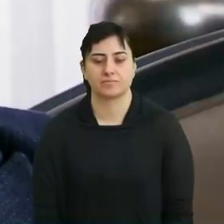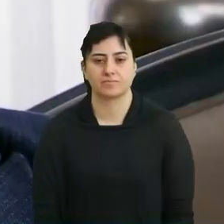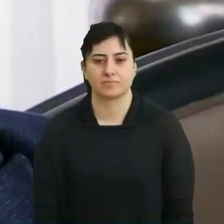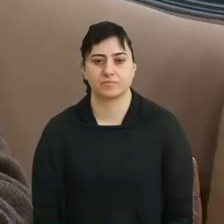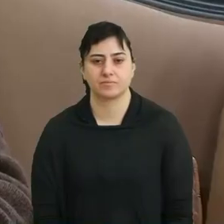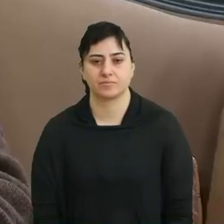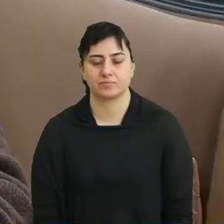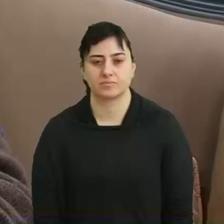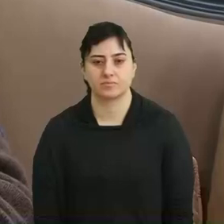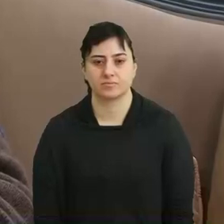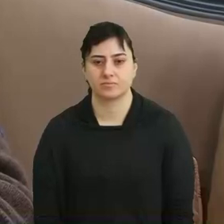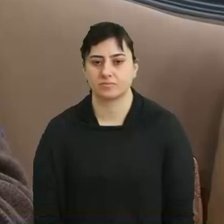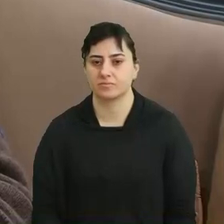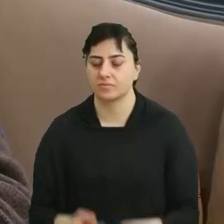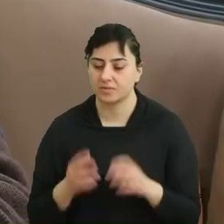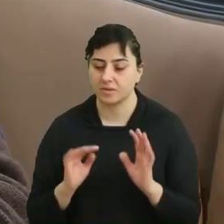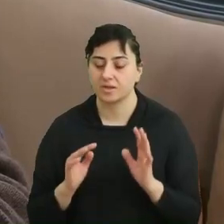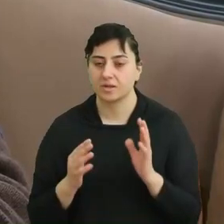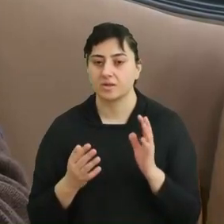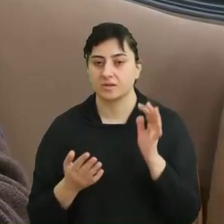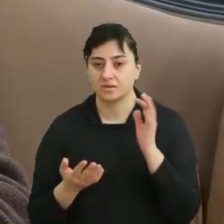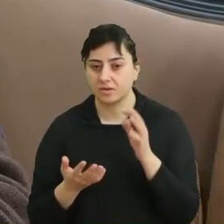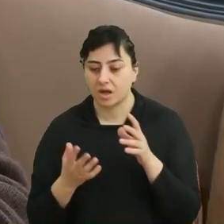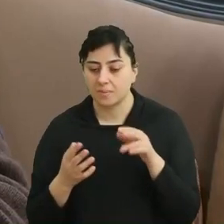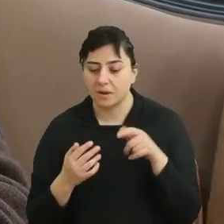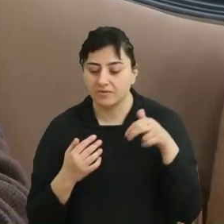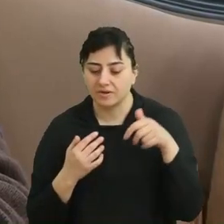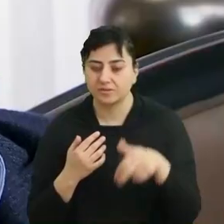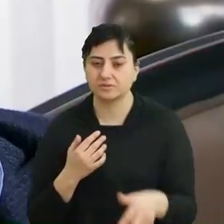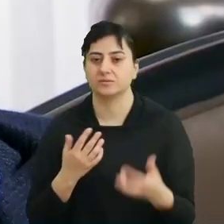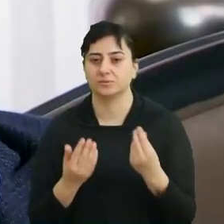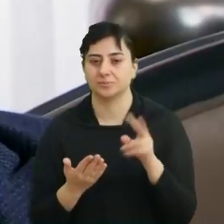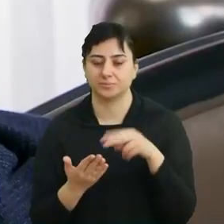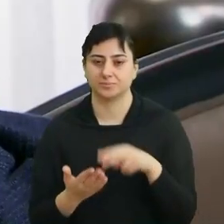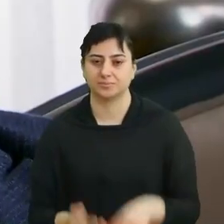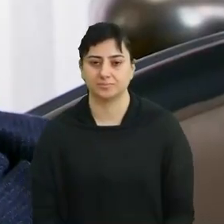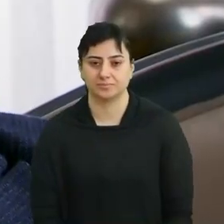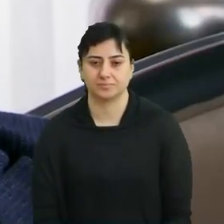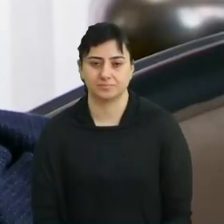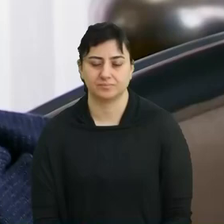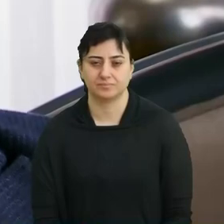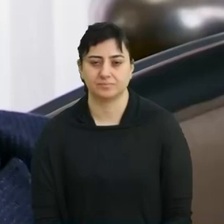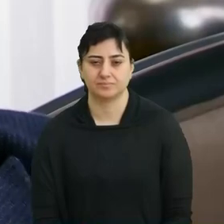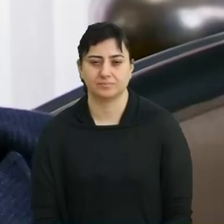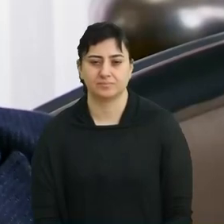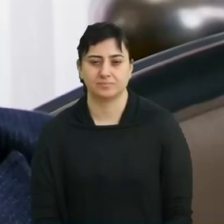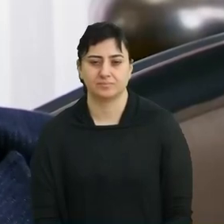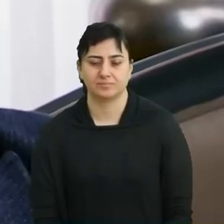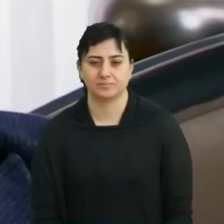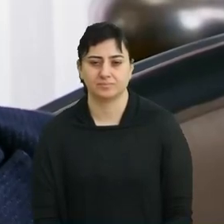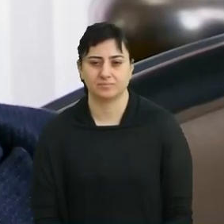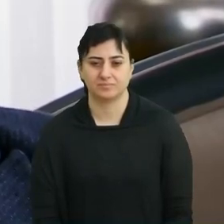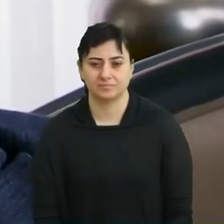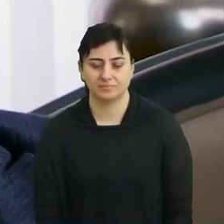evraka sinirlenerek elini klasöre vurdu. Sarp irkildi. Kemal gayet sakin bir tavırla kitap okumaya devam ediyor.